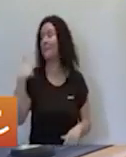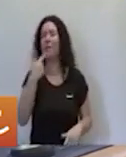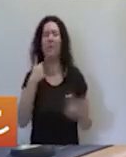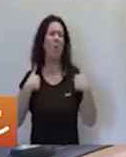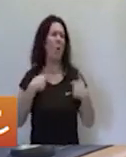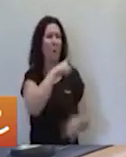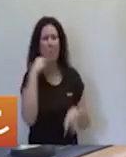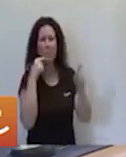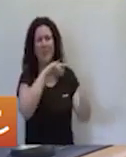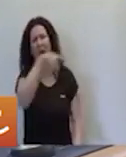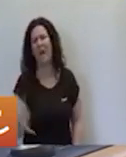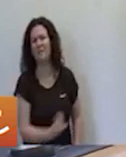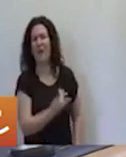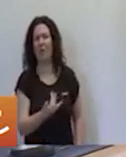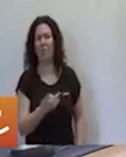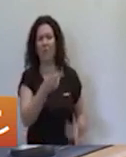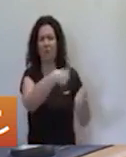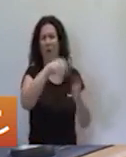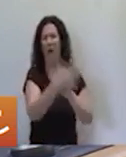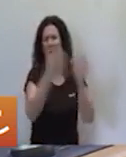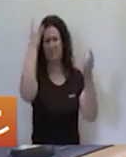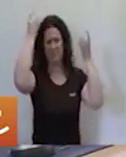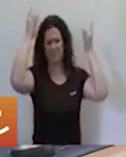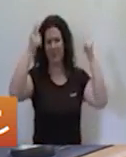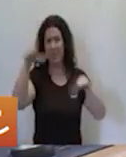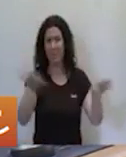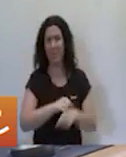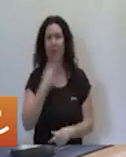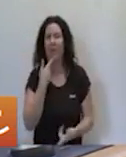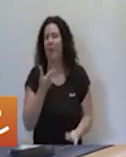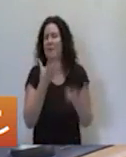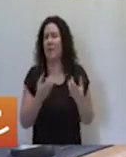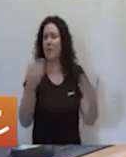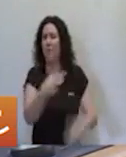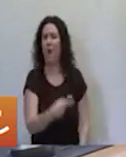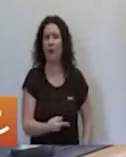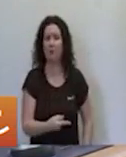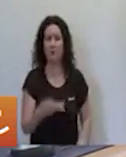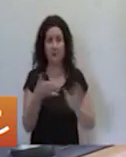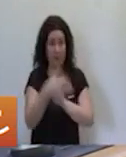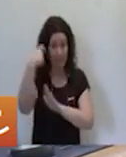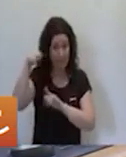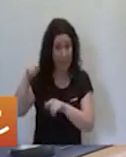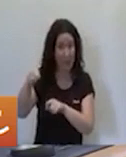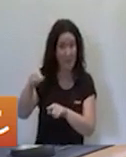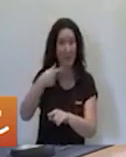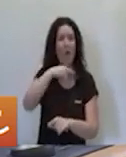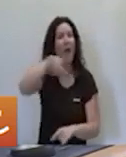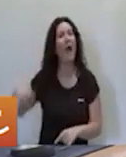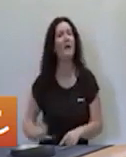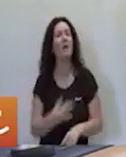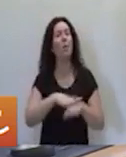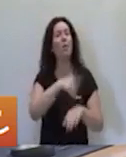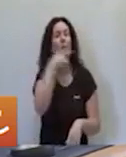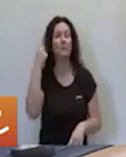No me tomo en serio las estupideces que hace Compromís en esta provincia. Clar, no és que César Sánchez estigui cansat de Compromís, és que Blasco